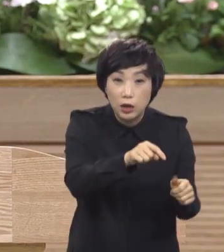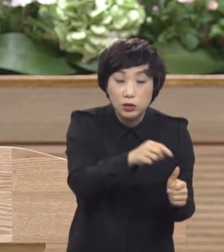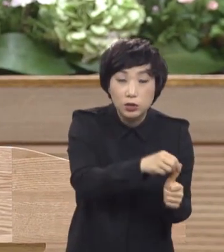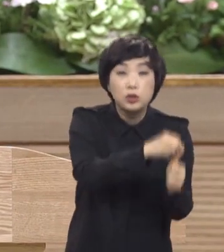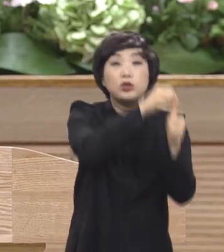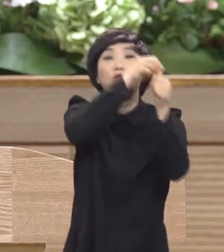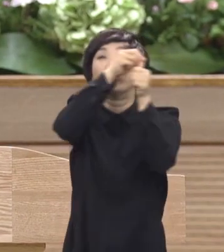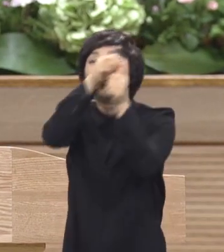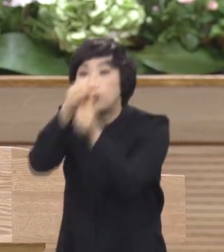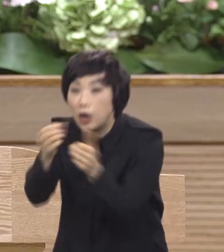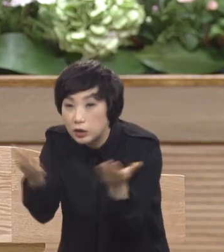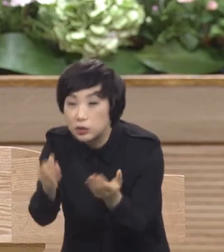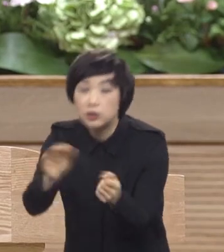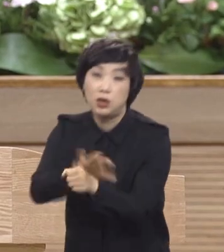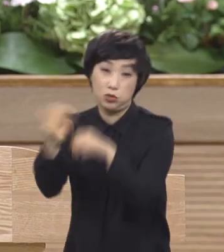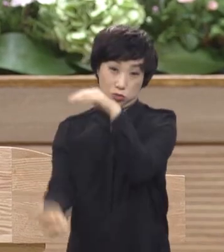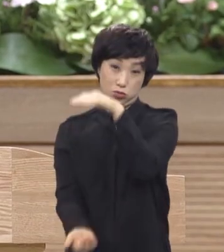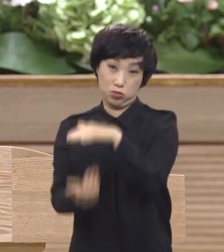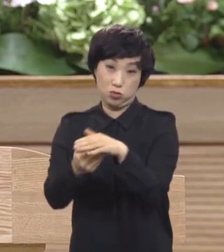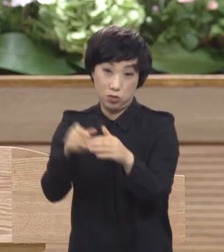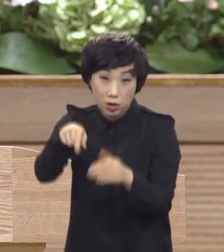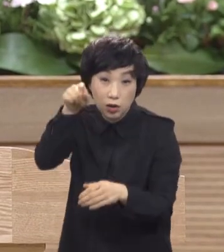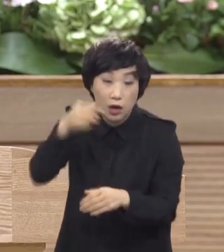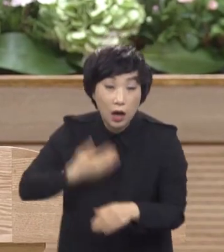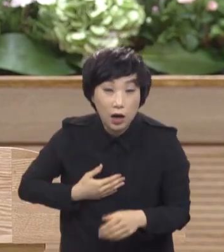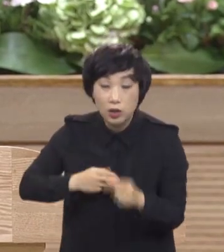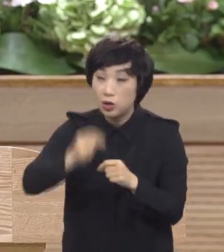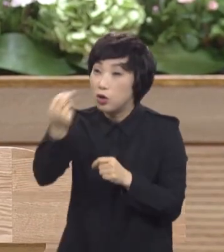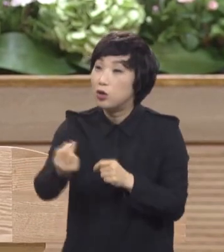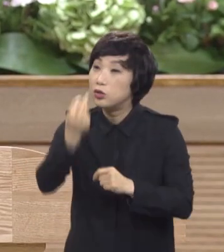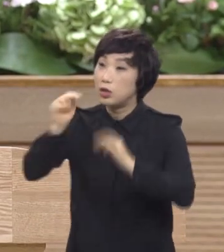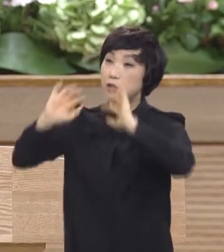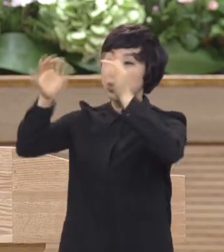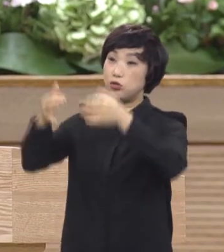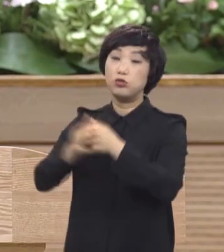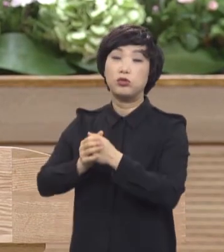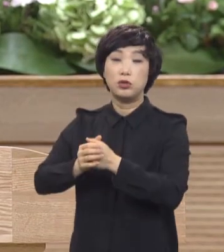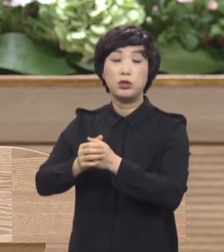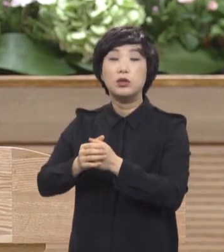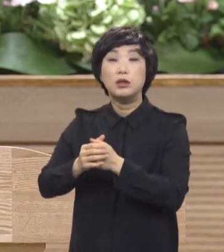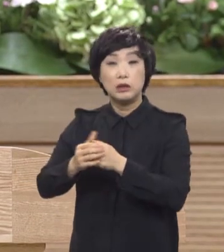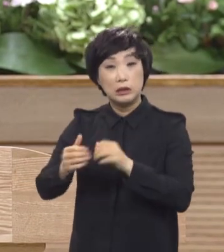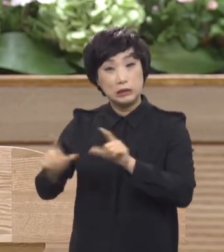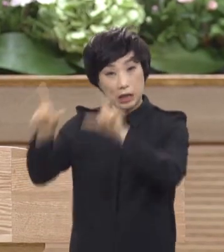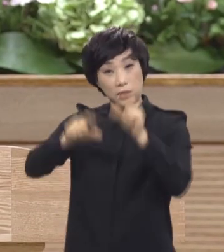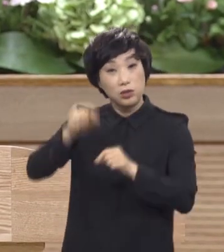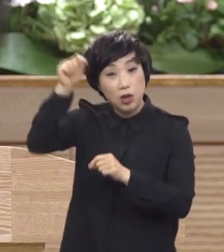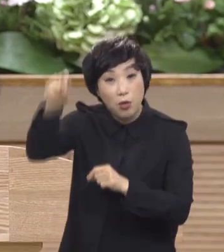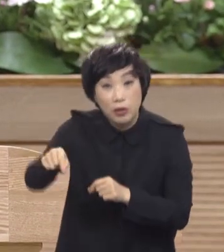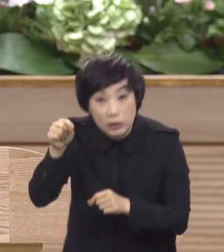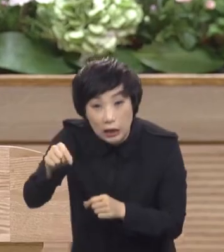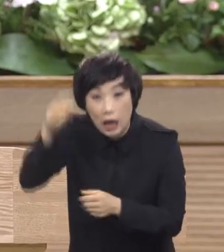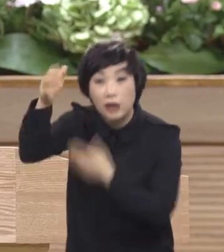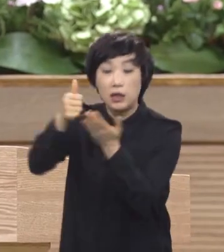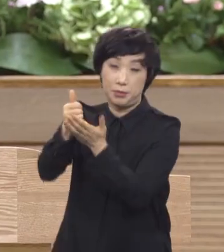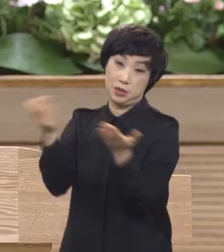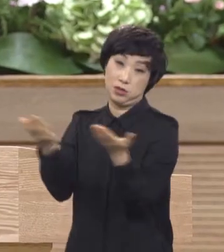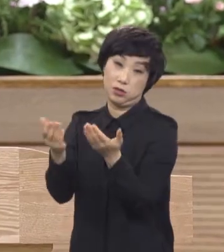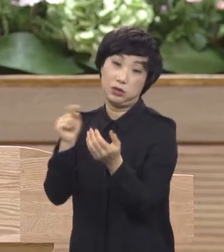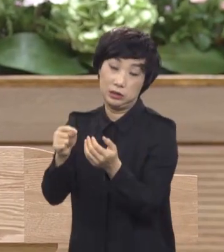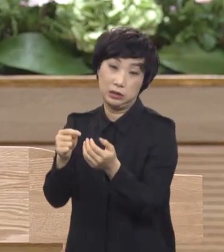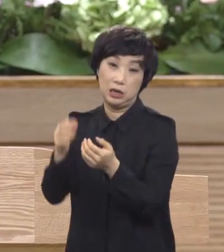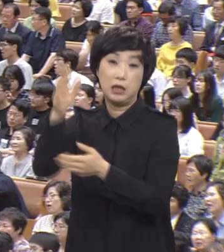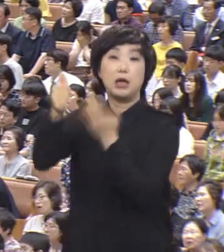우리를 건져내서 영생과 천국에서 영혼이 살게 만드는 그것이 하나님의 역사하시는